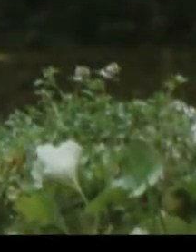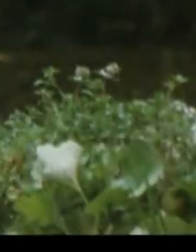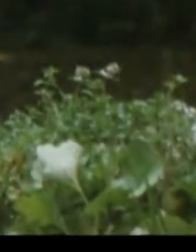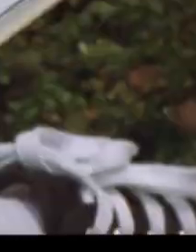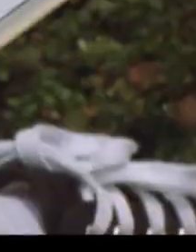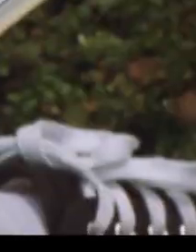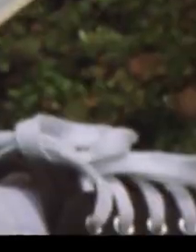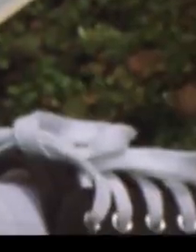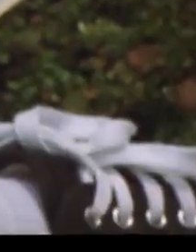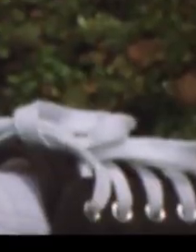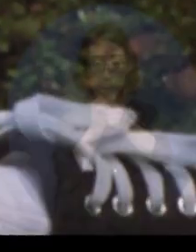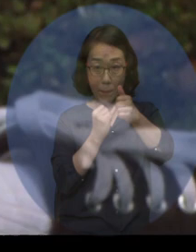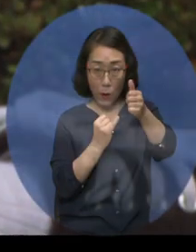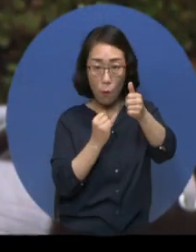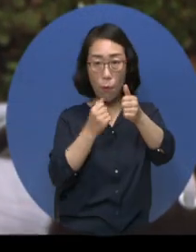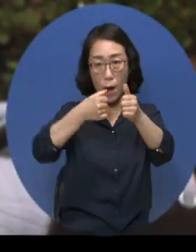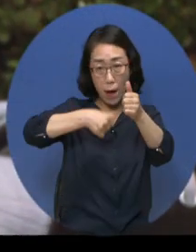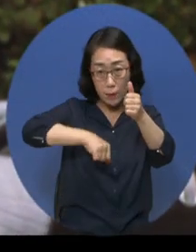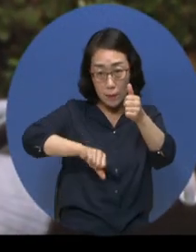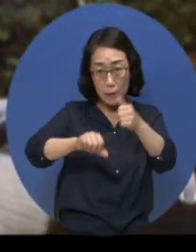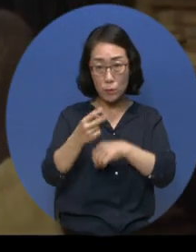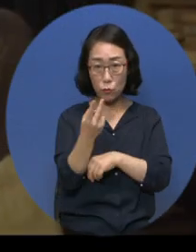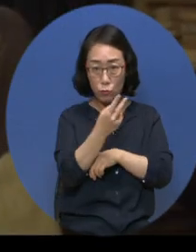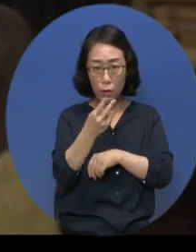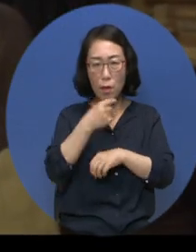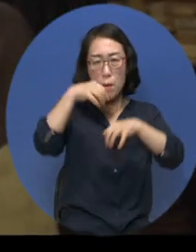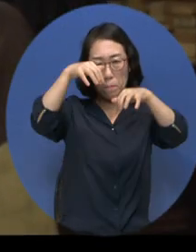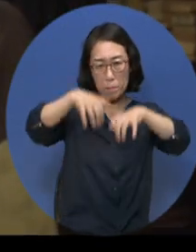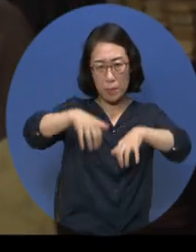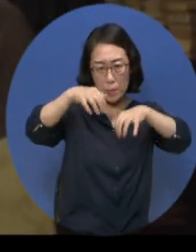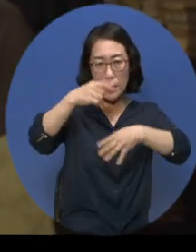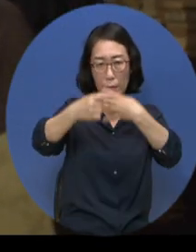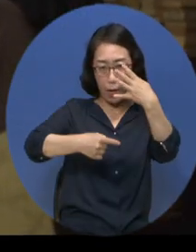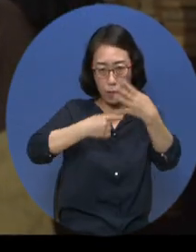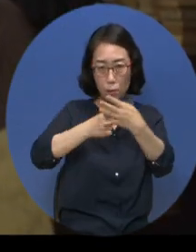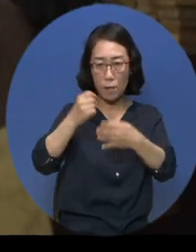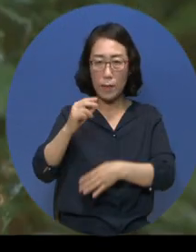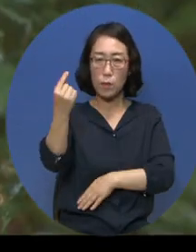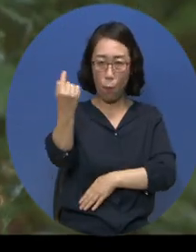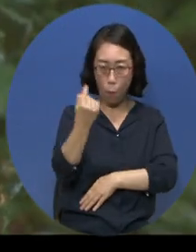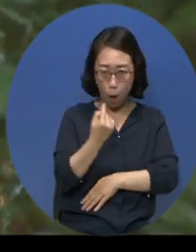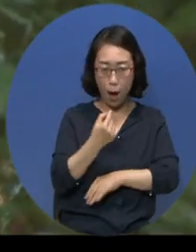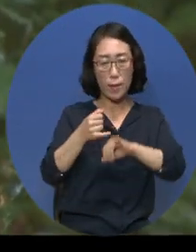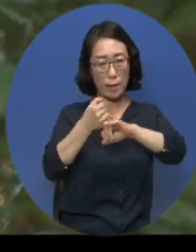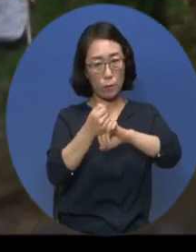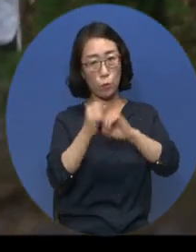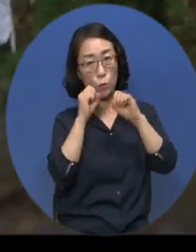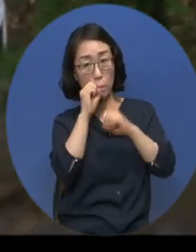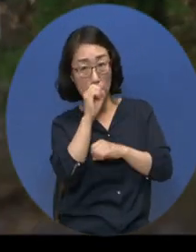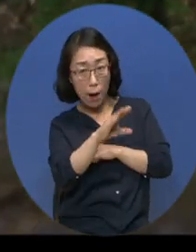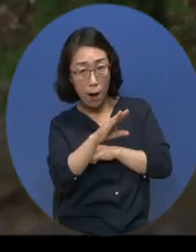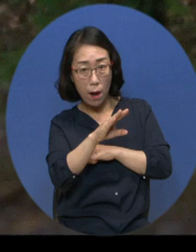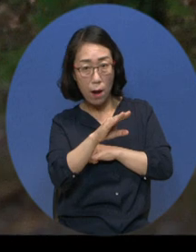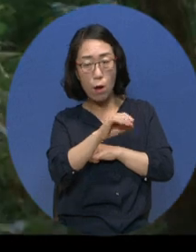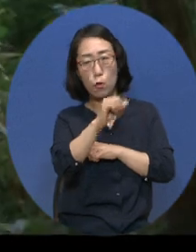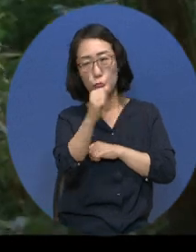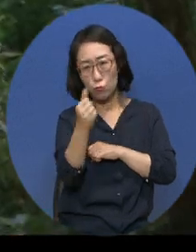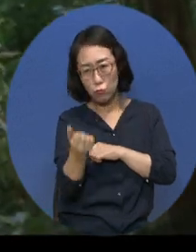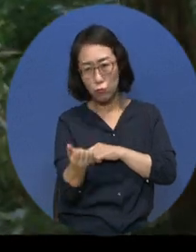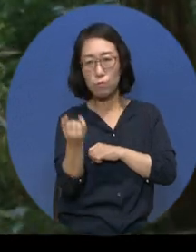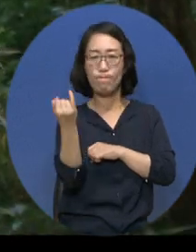그러는다네. 남편과 아들에게 비의 계절에 다시 돌아오겠다는 약속을 남기고 세상을 떠난